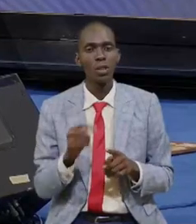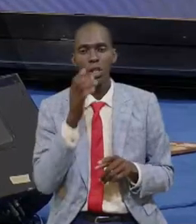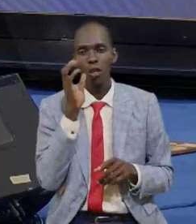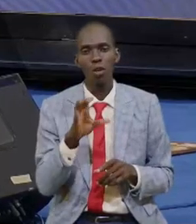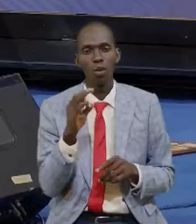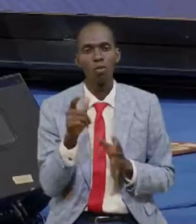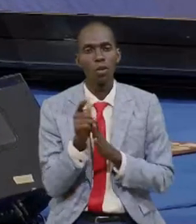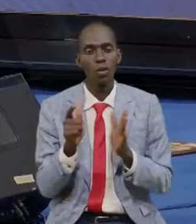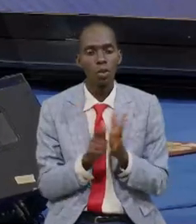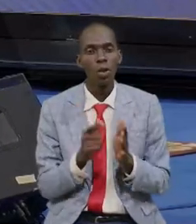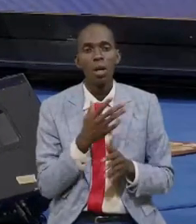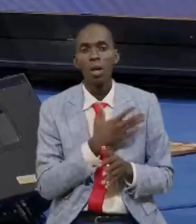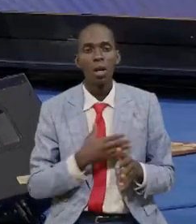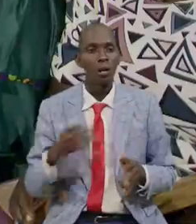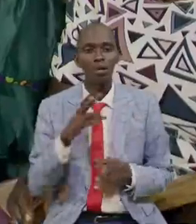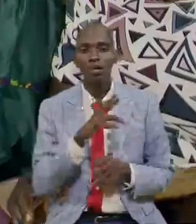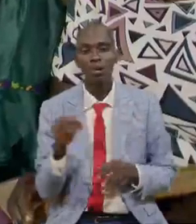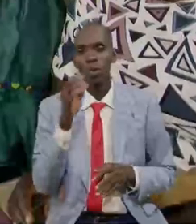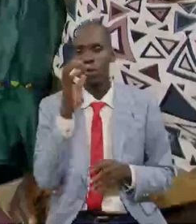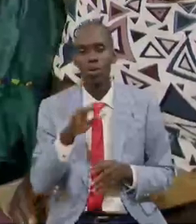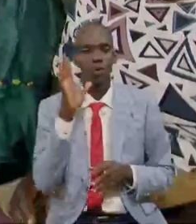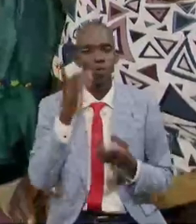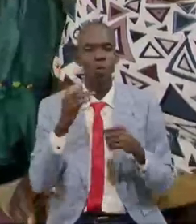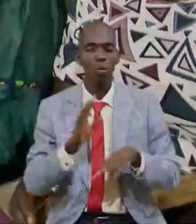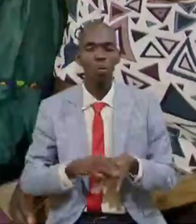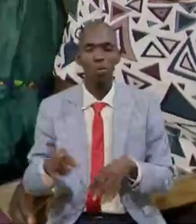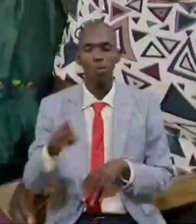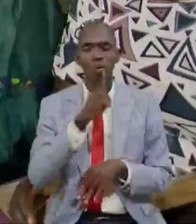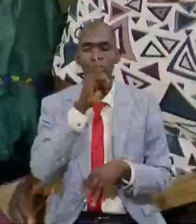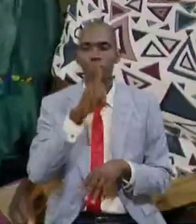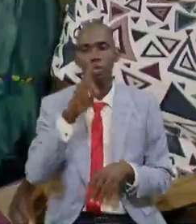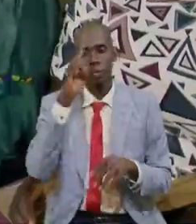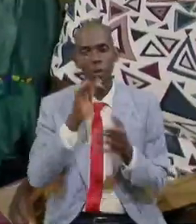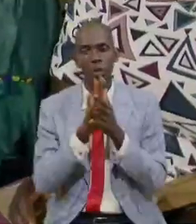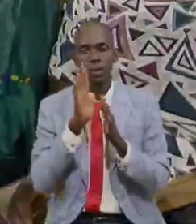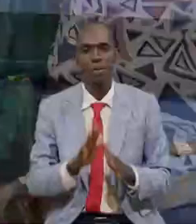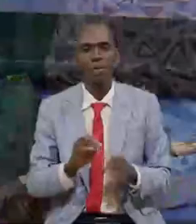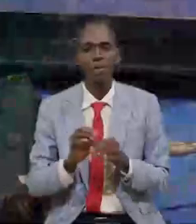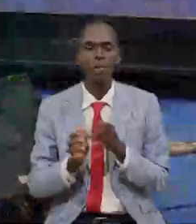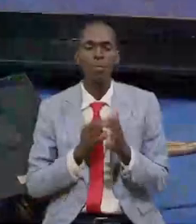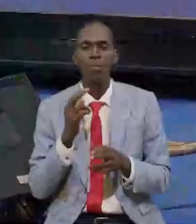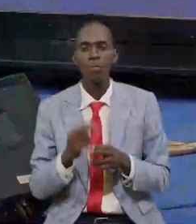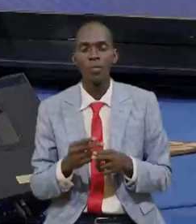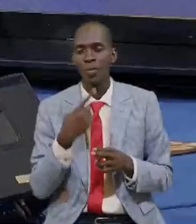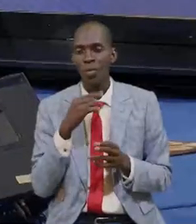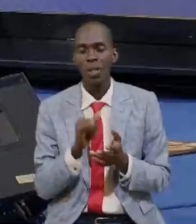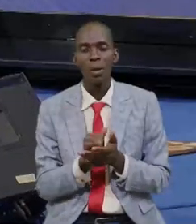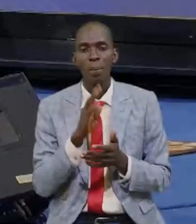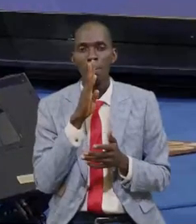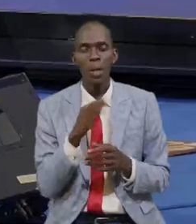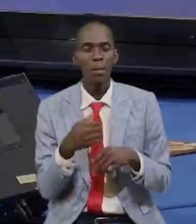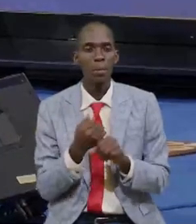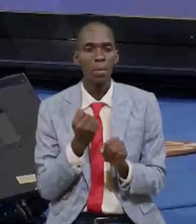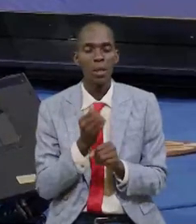Aucune malédiction ne viendra plus sur un véritable croyant au nom de Jésus. Étant devenu malédiction pour